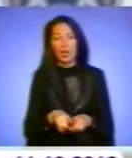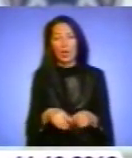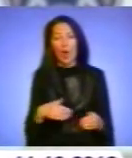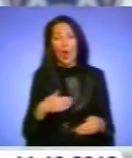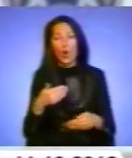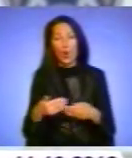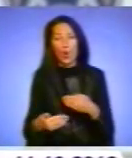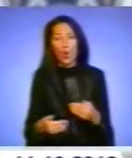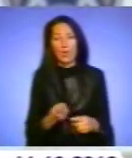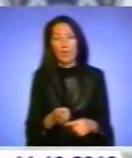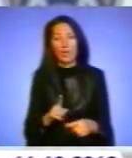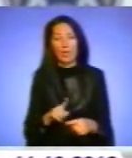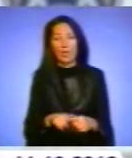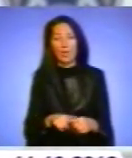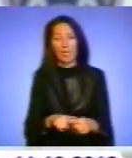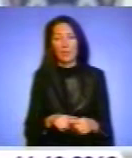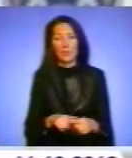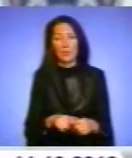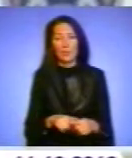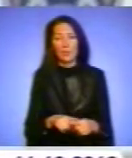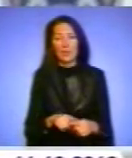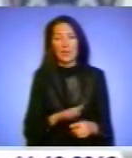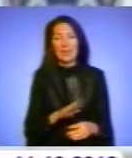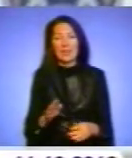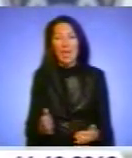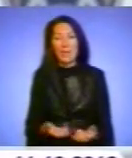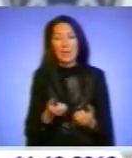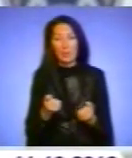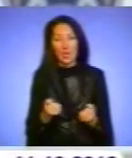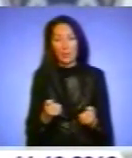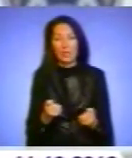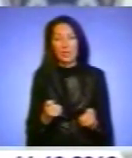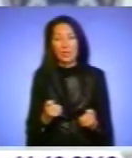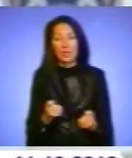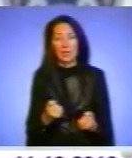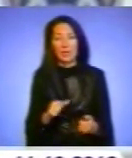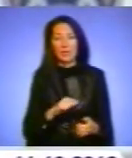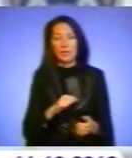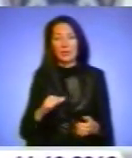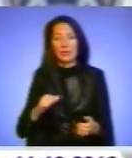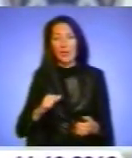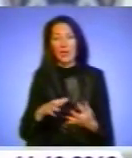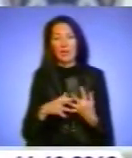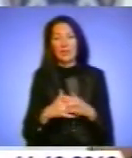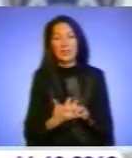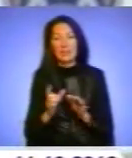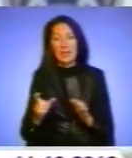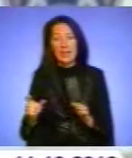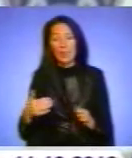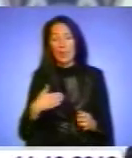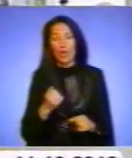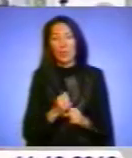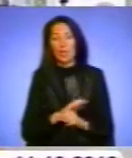кроків, які б не підтримувались саме селянами, ми робити не